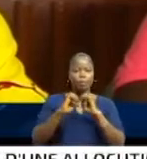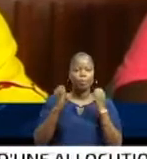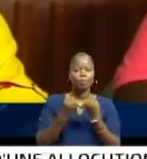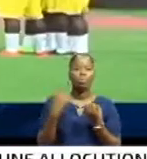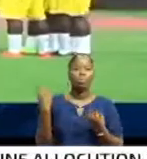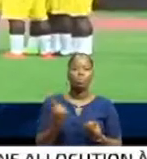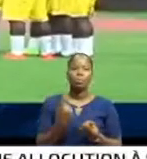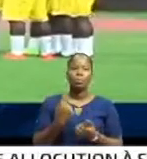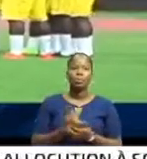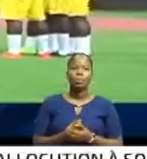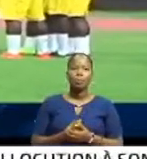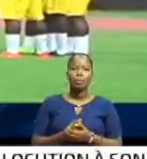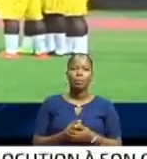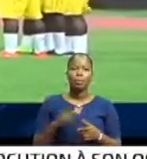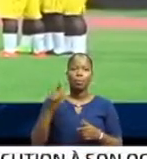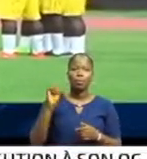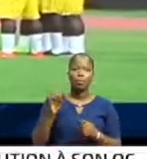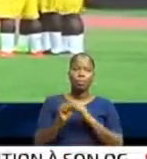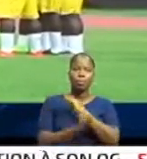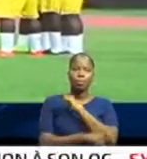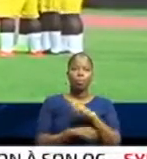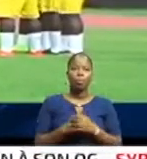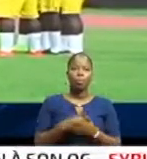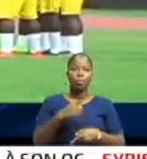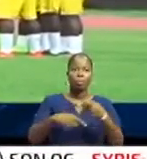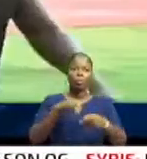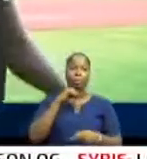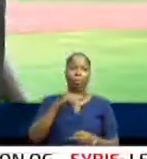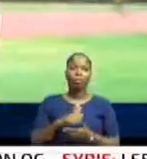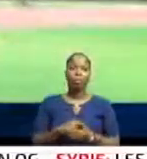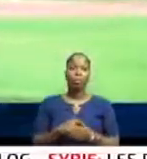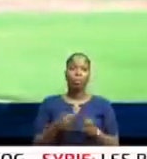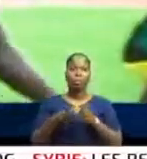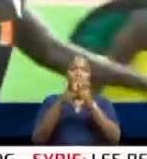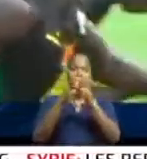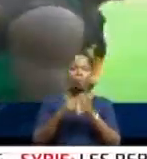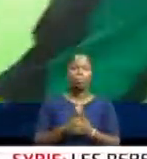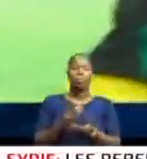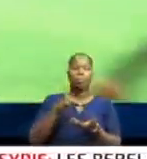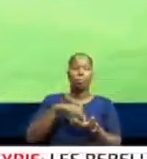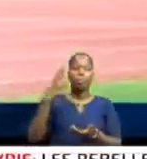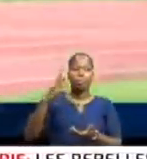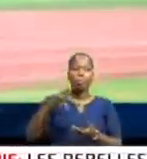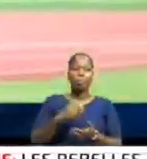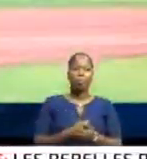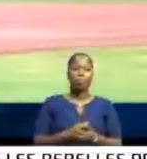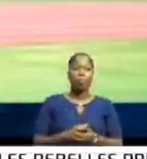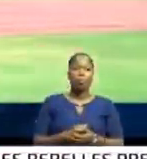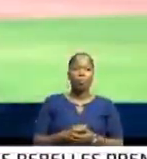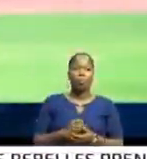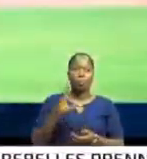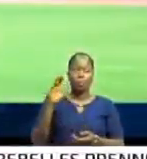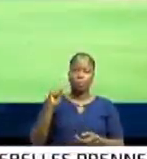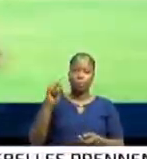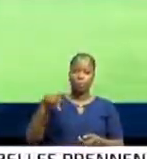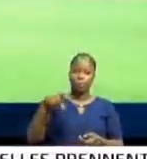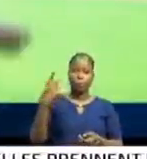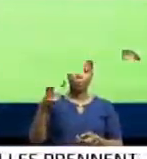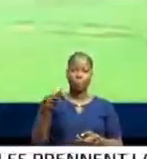le sénégal n'ira pas à la cagd avant 2017 s'emportant croisé le calvaire pour les